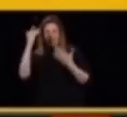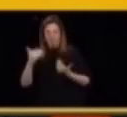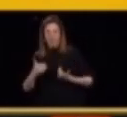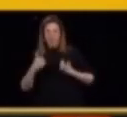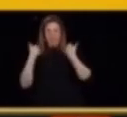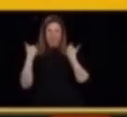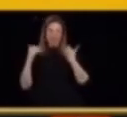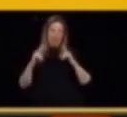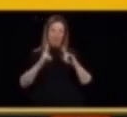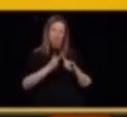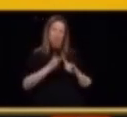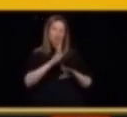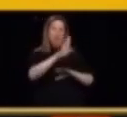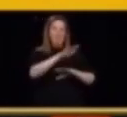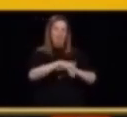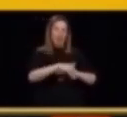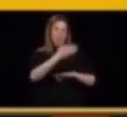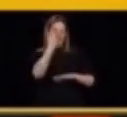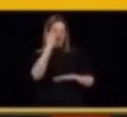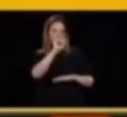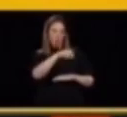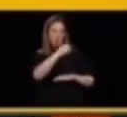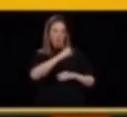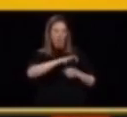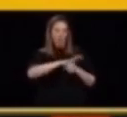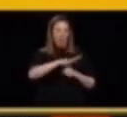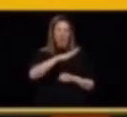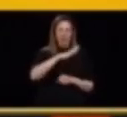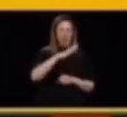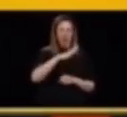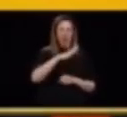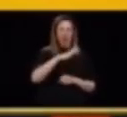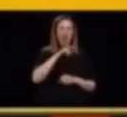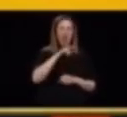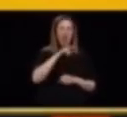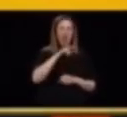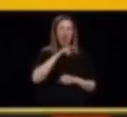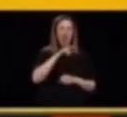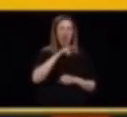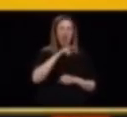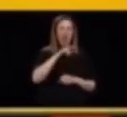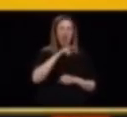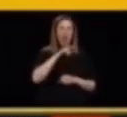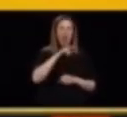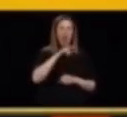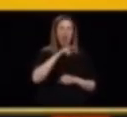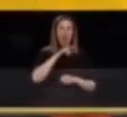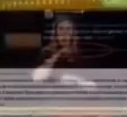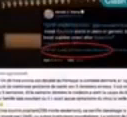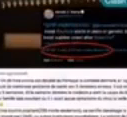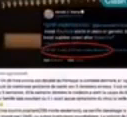test, mais on va le considérer comme étant un cas parce que c'est un contact qu'on appelle un lien épidémiologique.